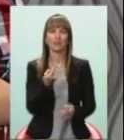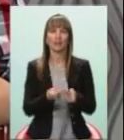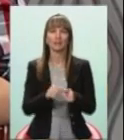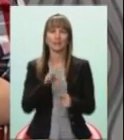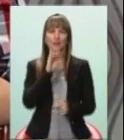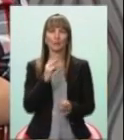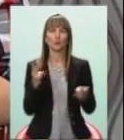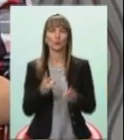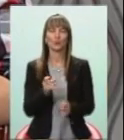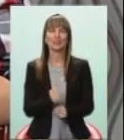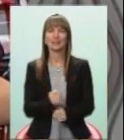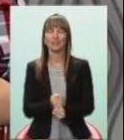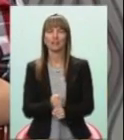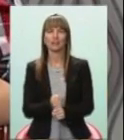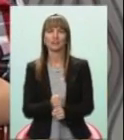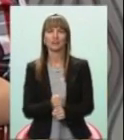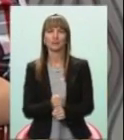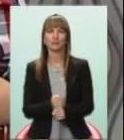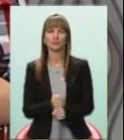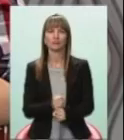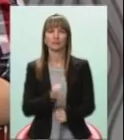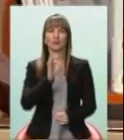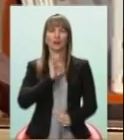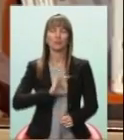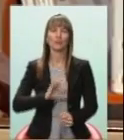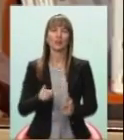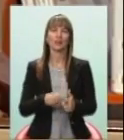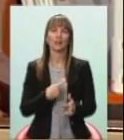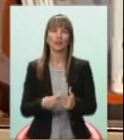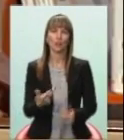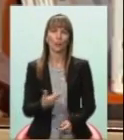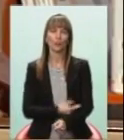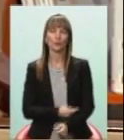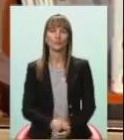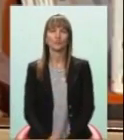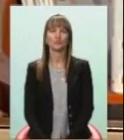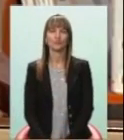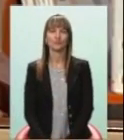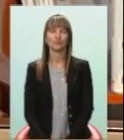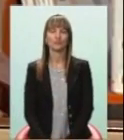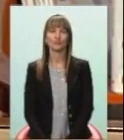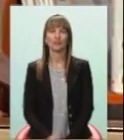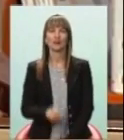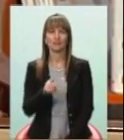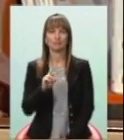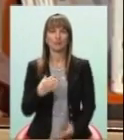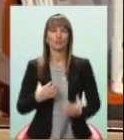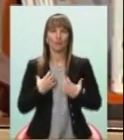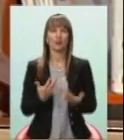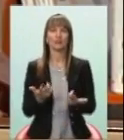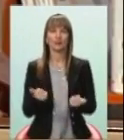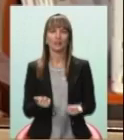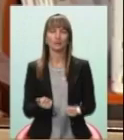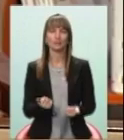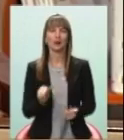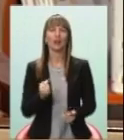треба зробити таку пігулку дати або там вакцину. Злякалася? Да.